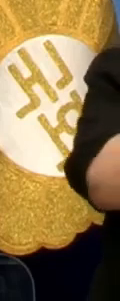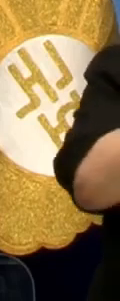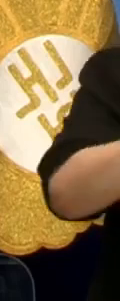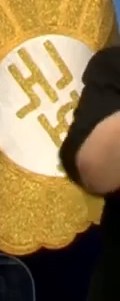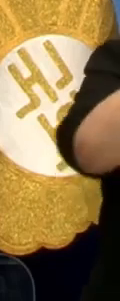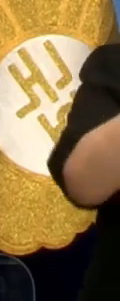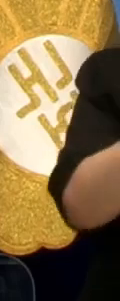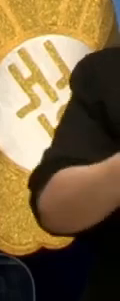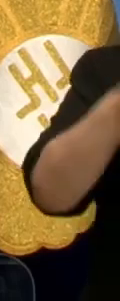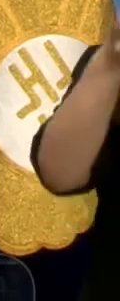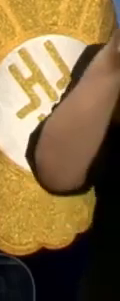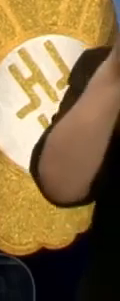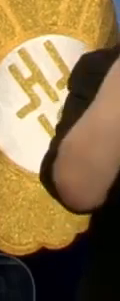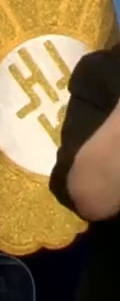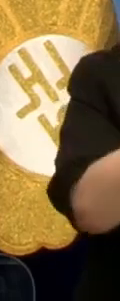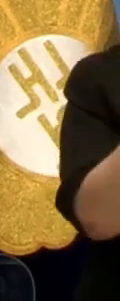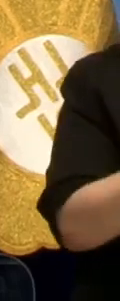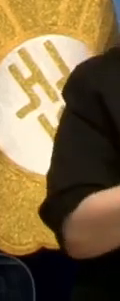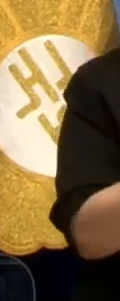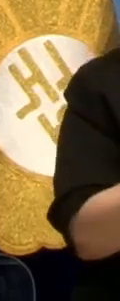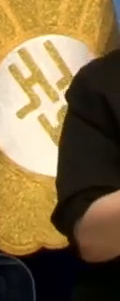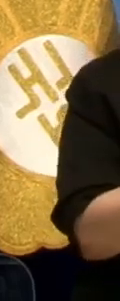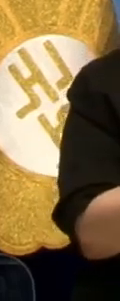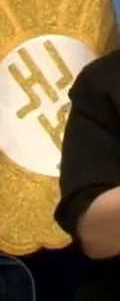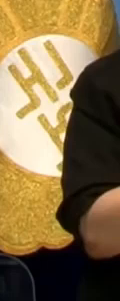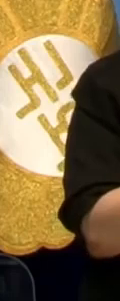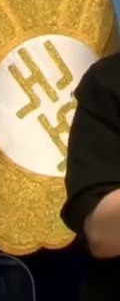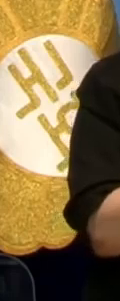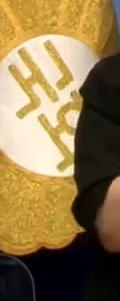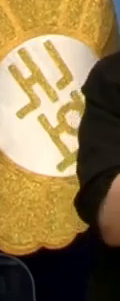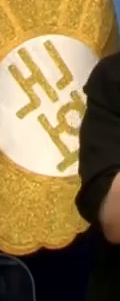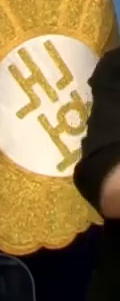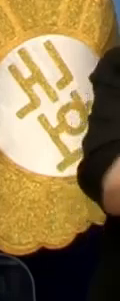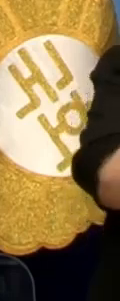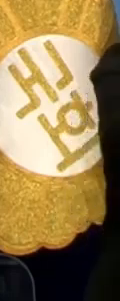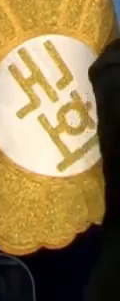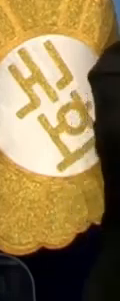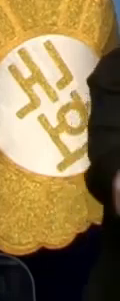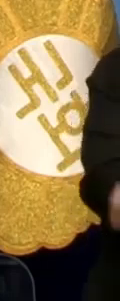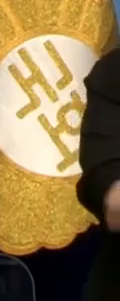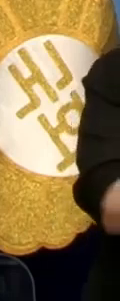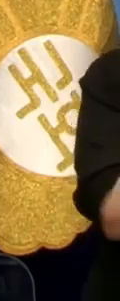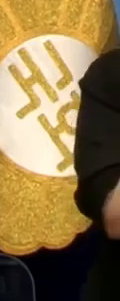올리거나 해서 그 증세된